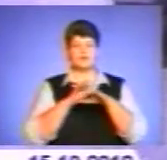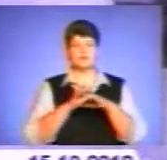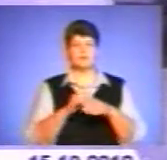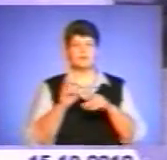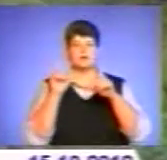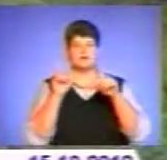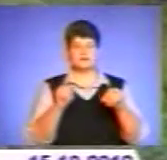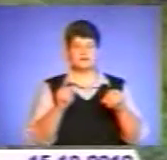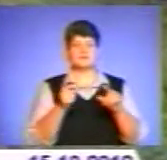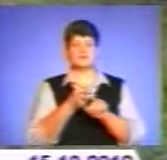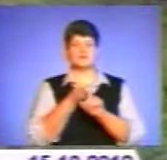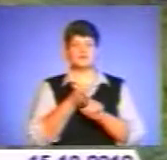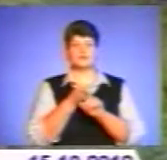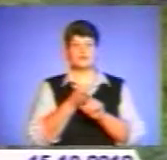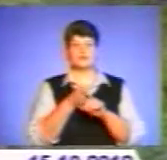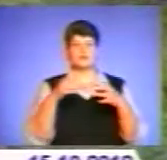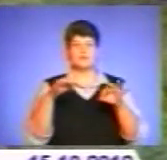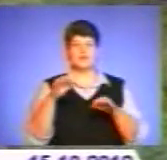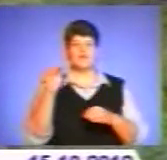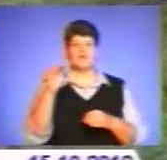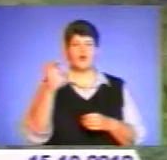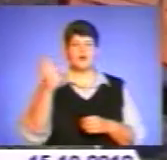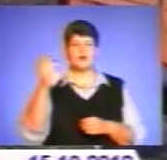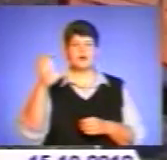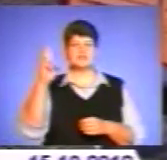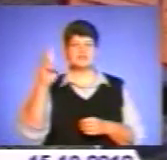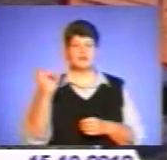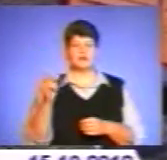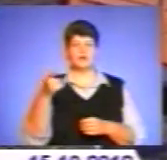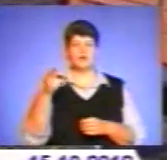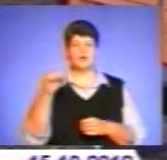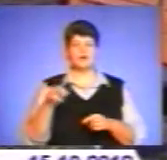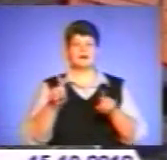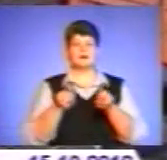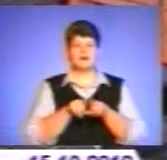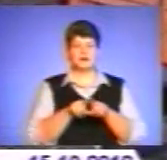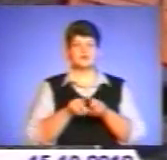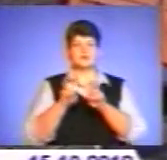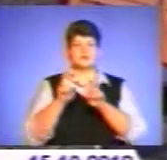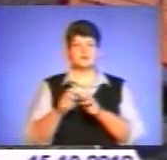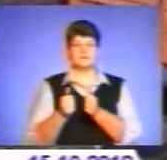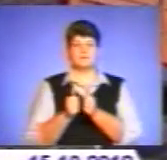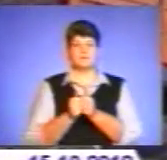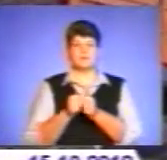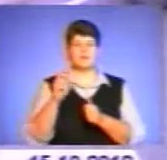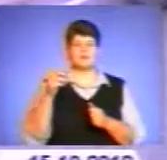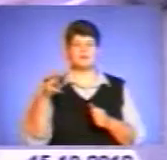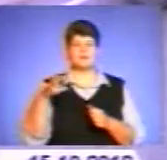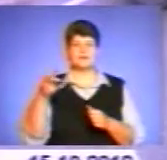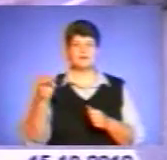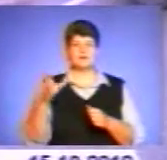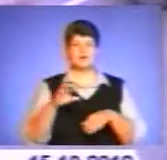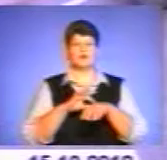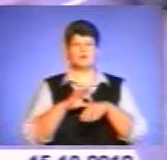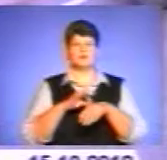автопригоди водій автомобіля Volkswagen Golf, а також пасажир автомобіля Mercedes-Benz отримали